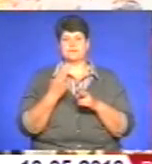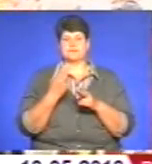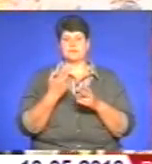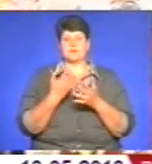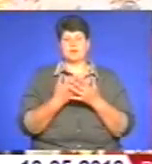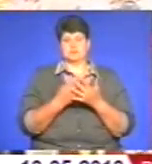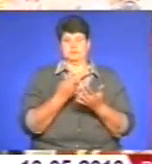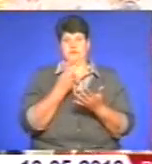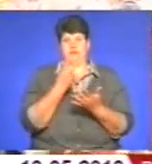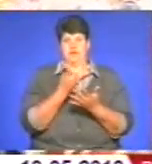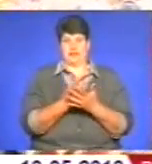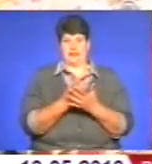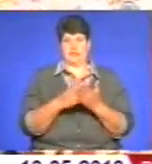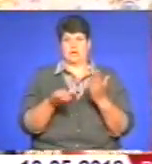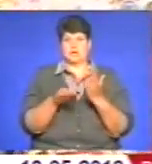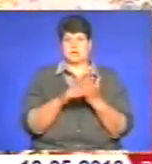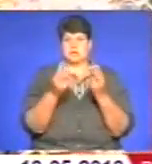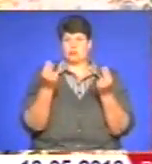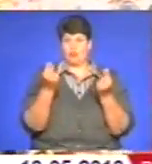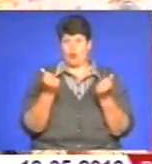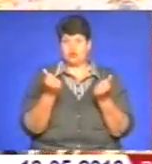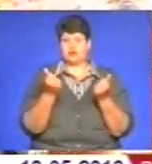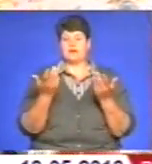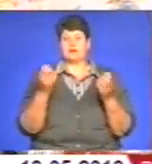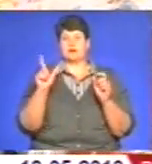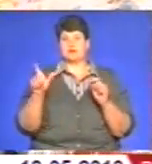явних спонсорів, які б могли